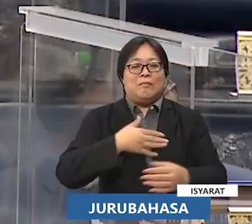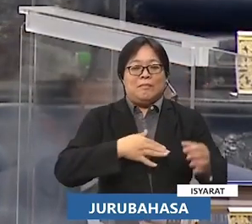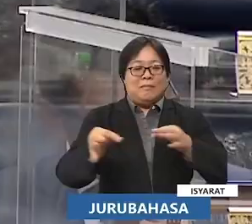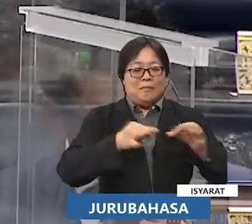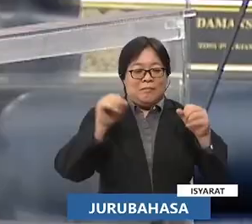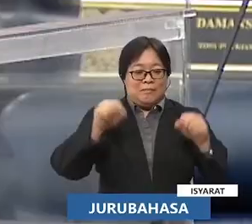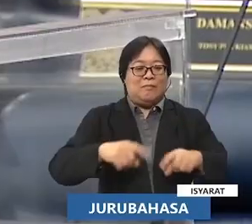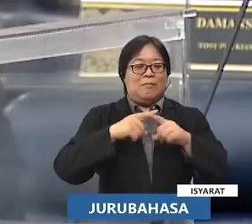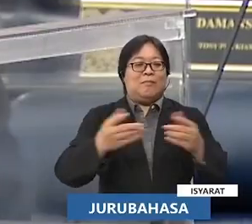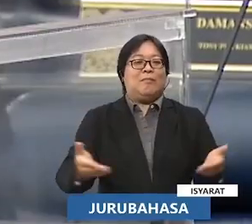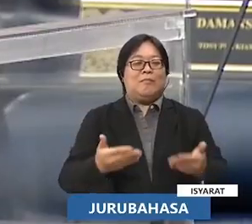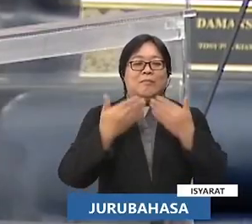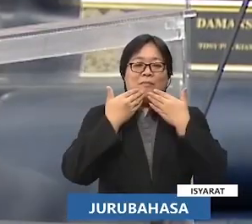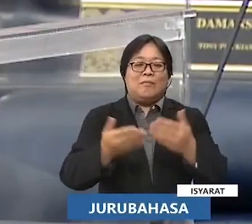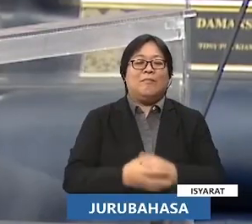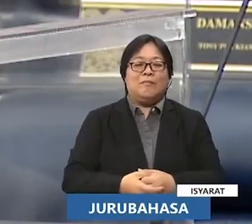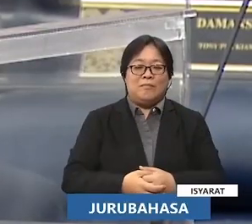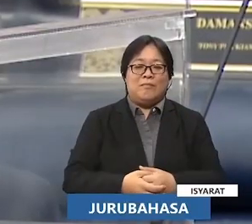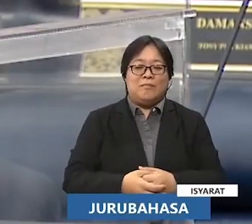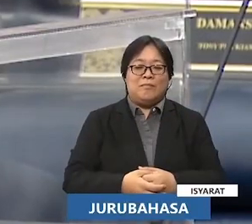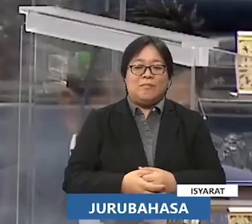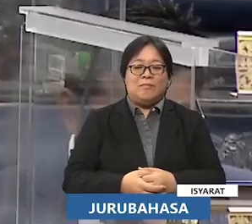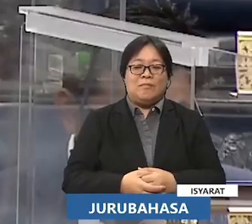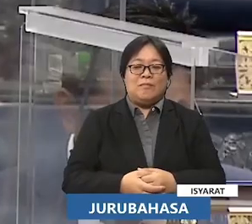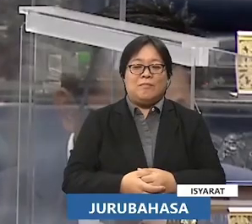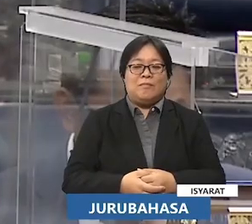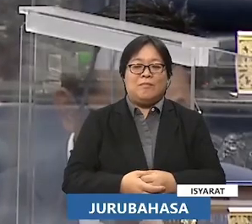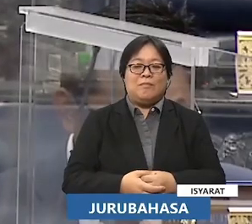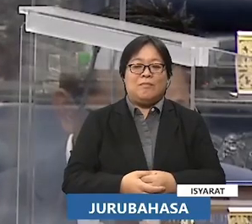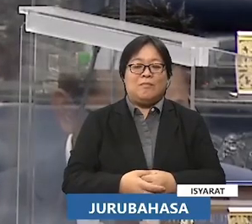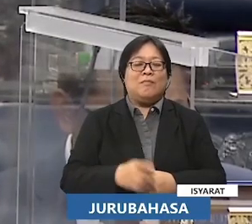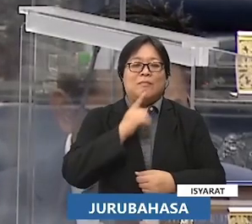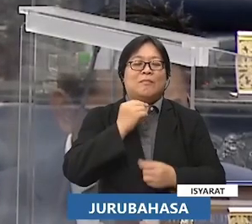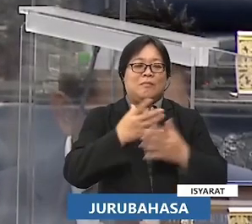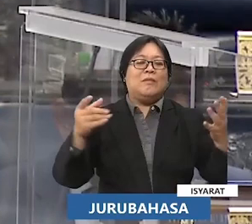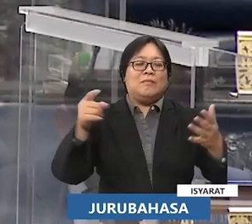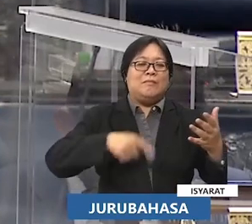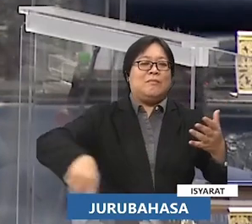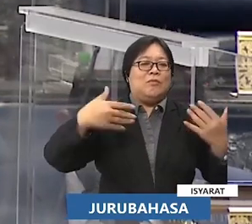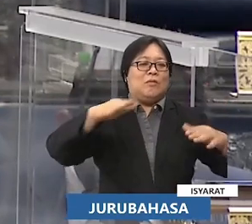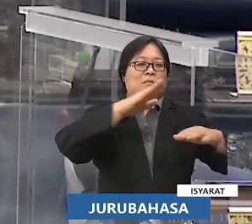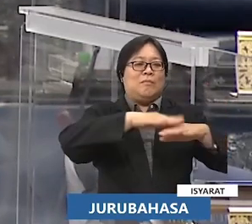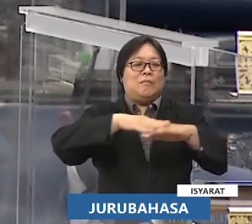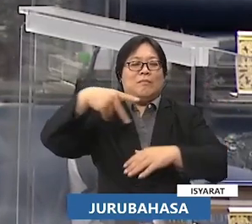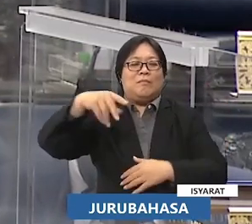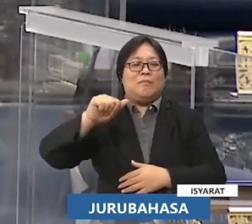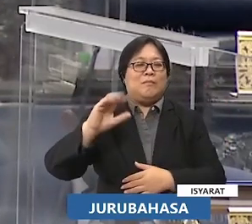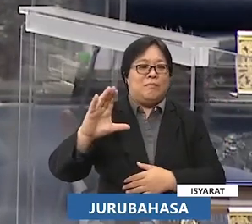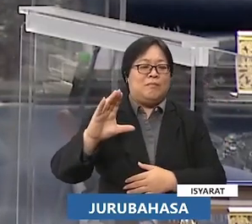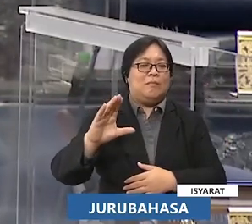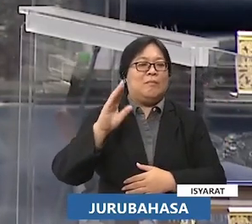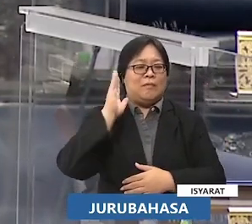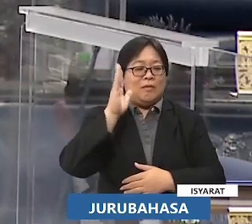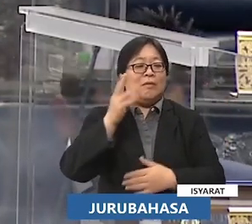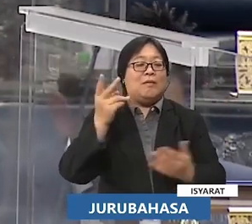mansilla Jelaskan kepada dewa yang mulia ini Makasih Ate akan nyiapin banyak mereka ini telah pun dipanggil Yihan